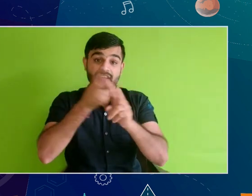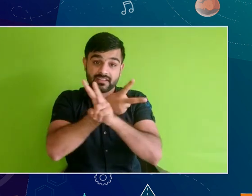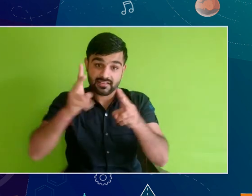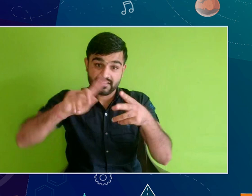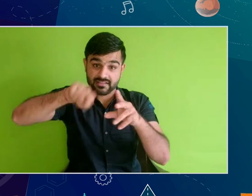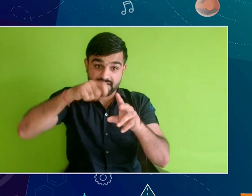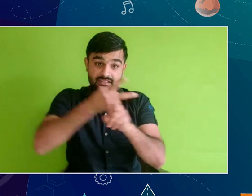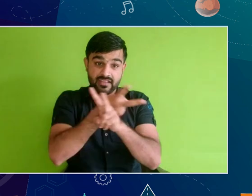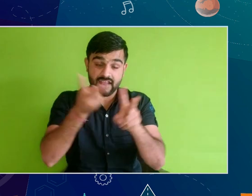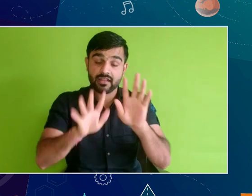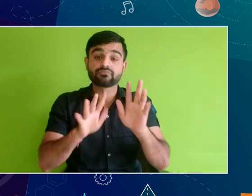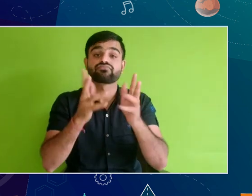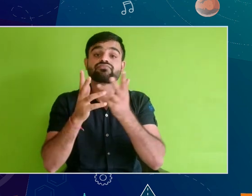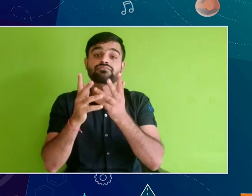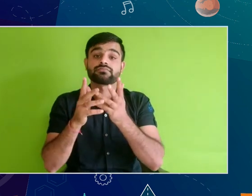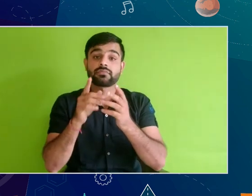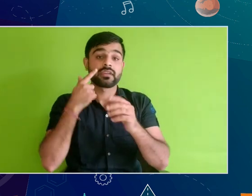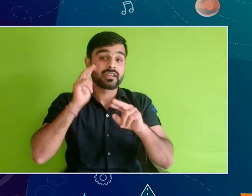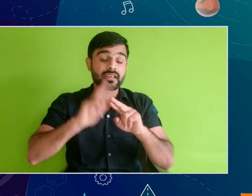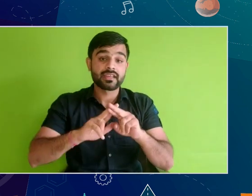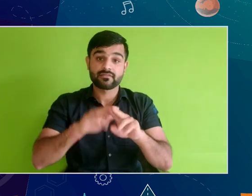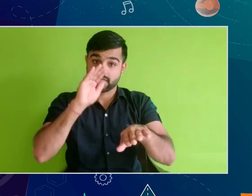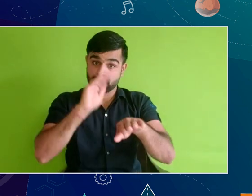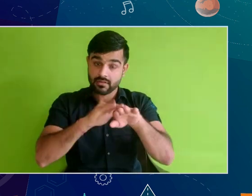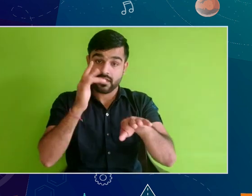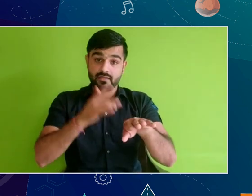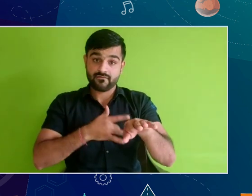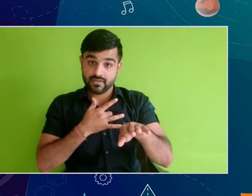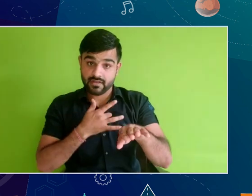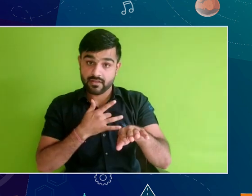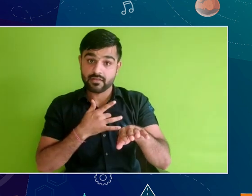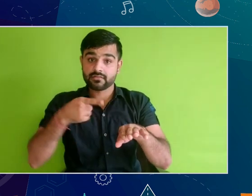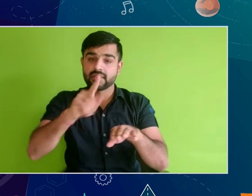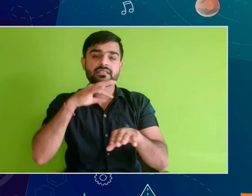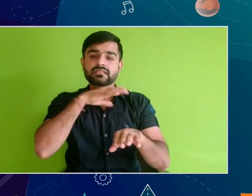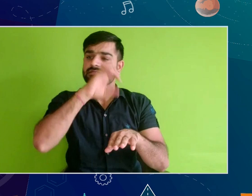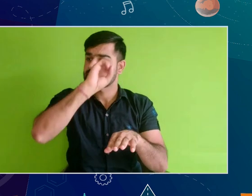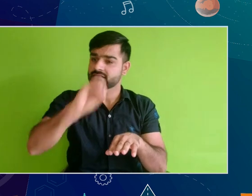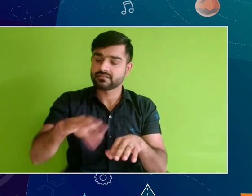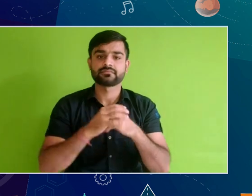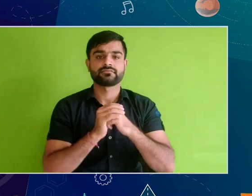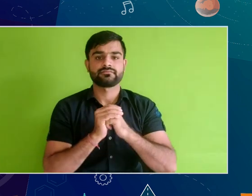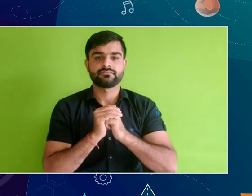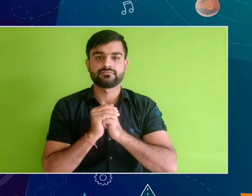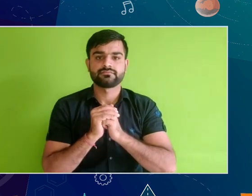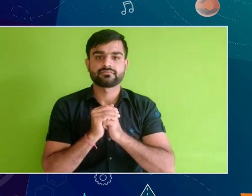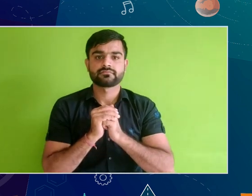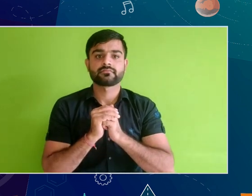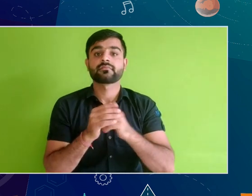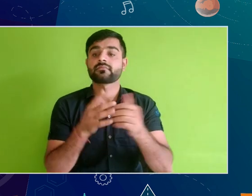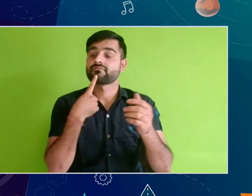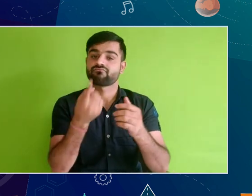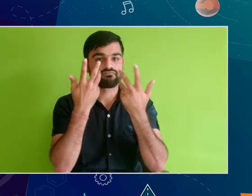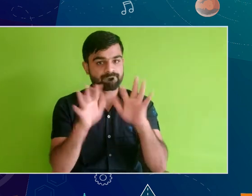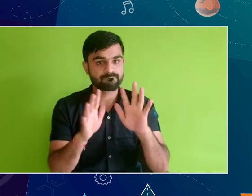un cheezon ko अगर वो छू के महसूस करके खुद डस्टबिन में फेंक कर हम उन्हें ये सब बता सकते हैं कि